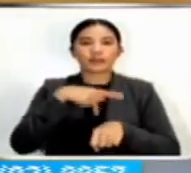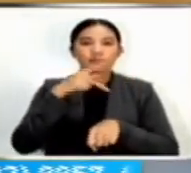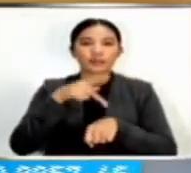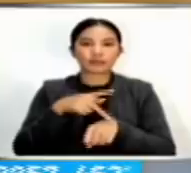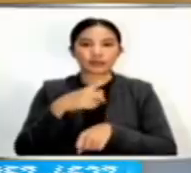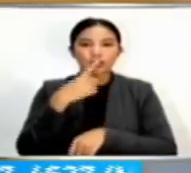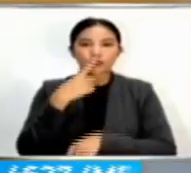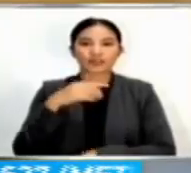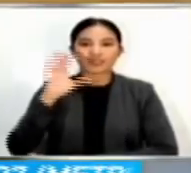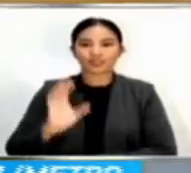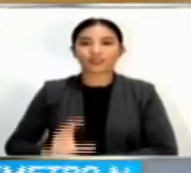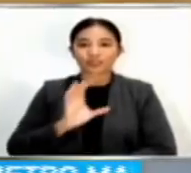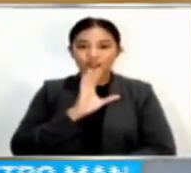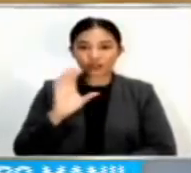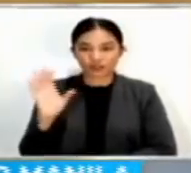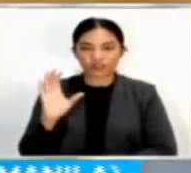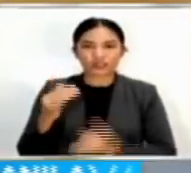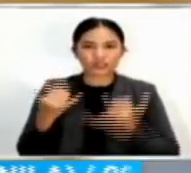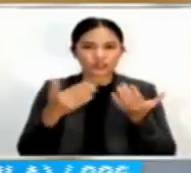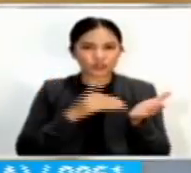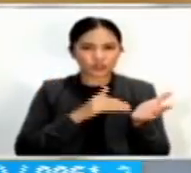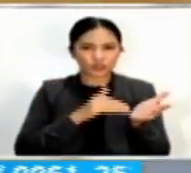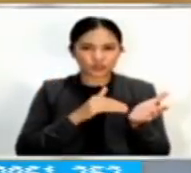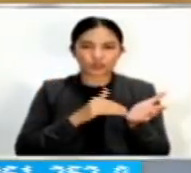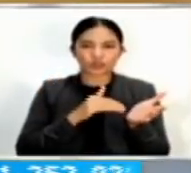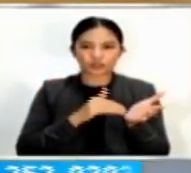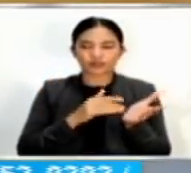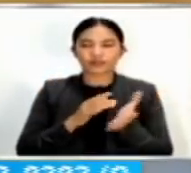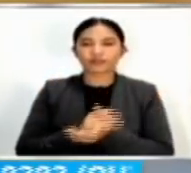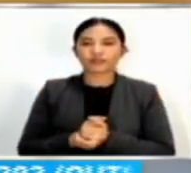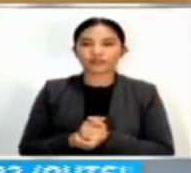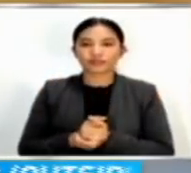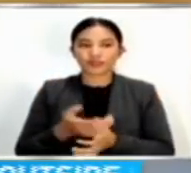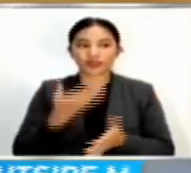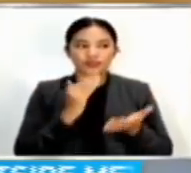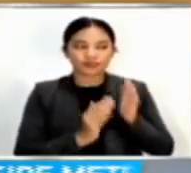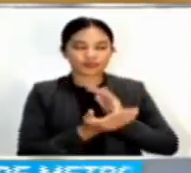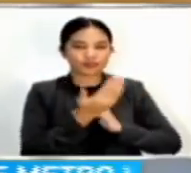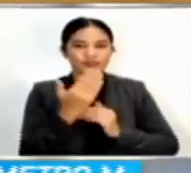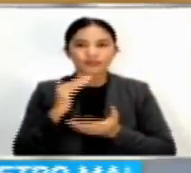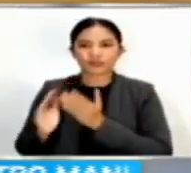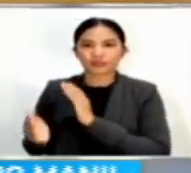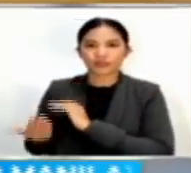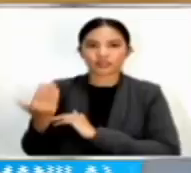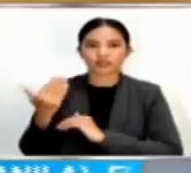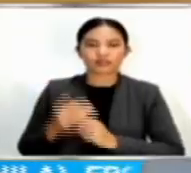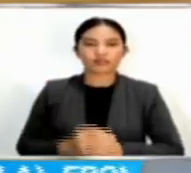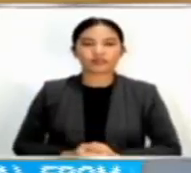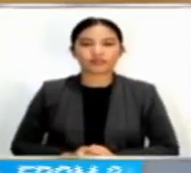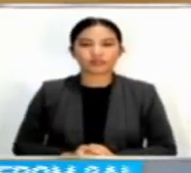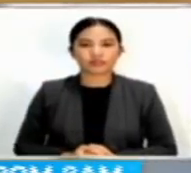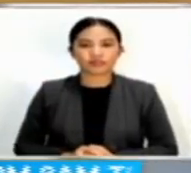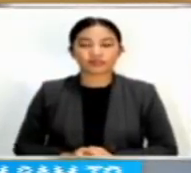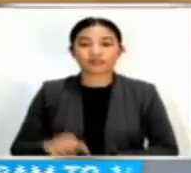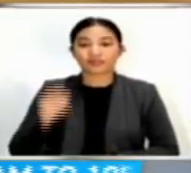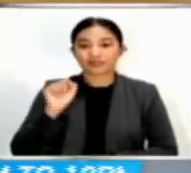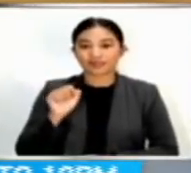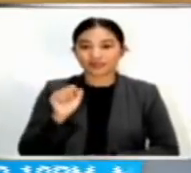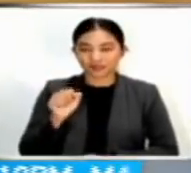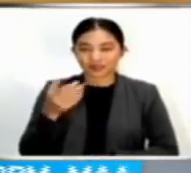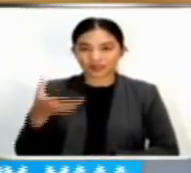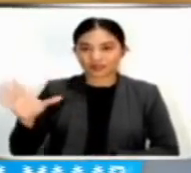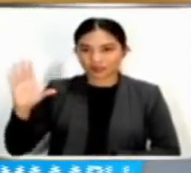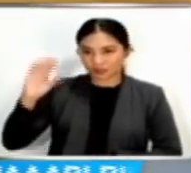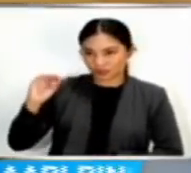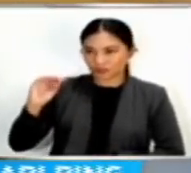po sa inyo. Dr. Ubial, si Connie Season po ito kasama aking partner na si Rafi Tima. Yes, good afternoon, Connie, and